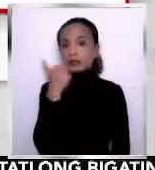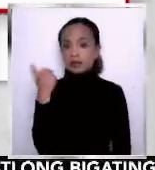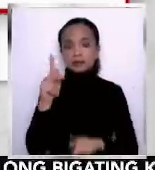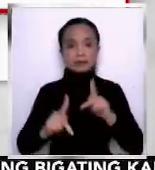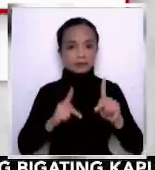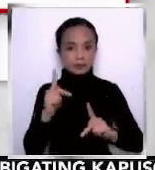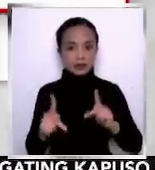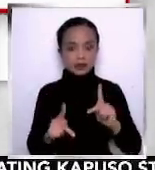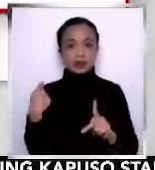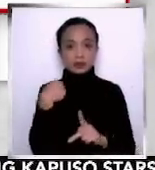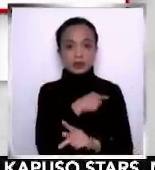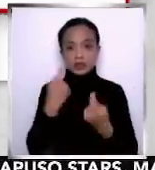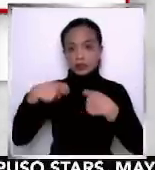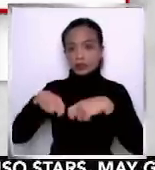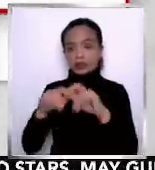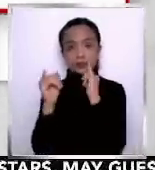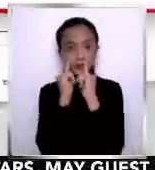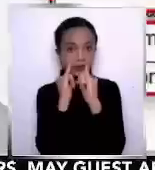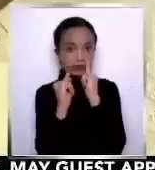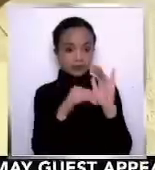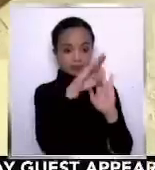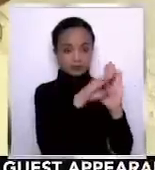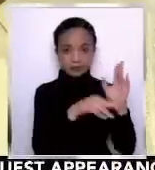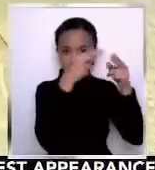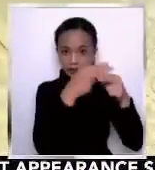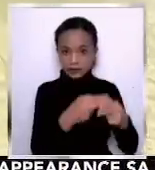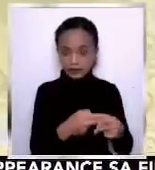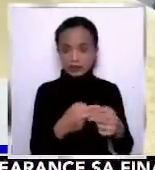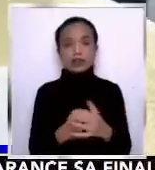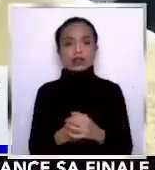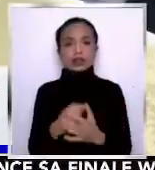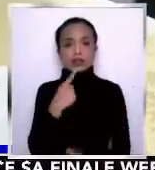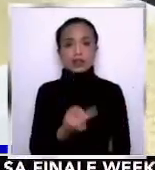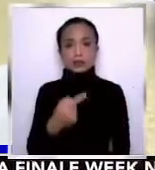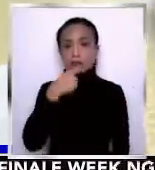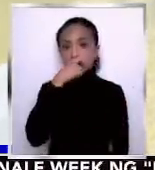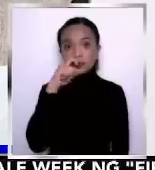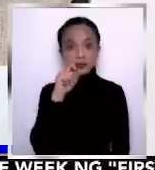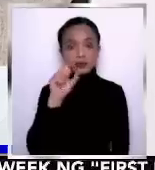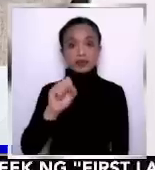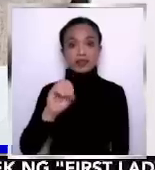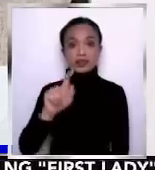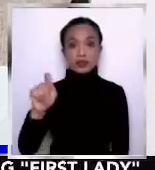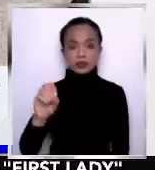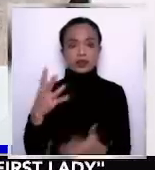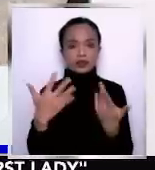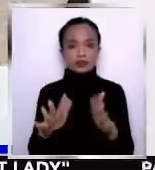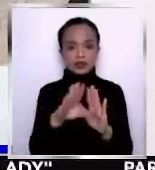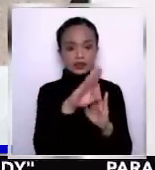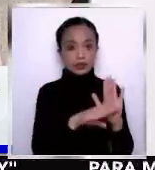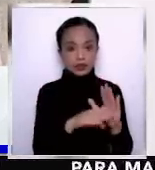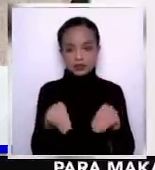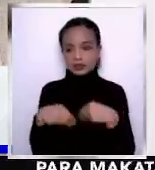namin ng pahayag ang mga personalidad na binanggit sa listahan. Nauna nang sinabi ni Soto na ibinigay na niya ang listahan kay President-elect Bongbong